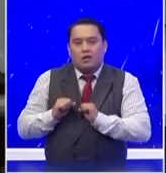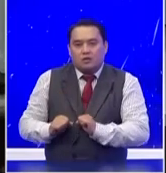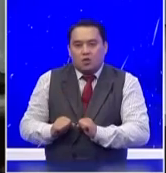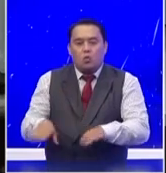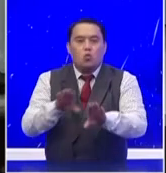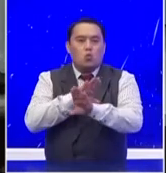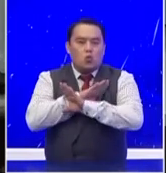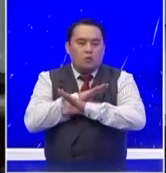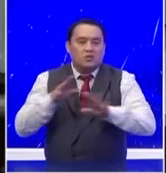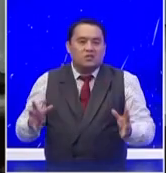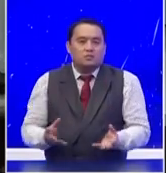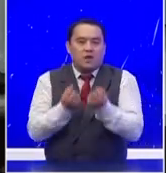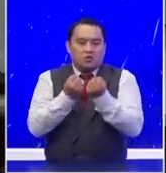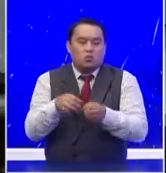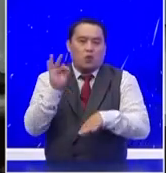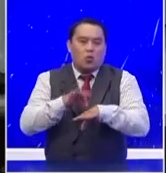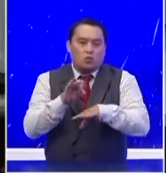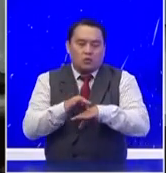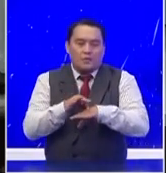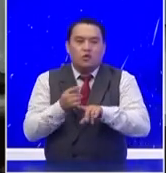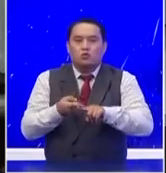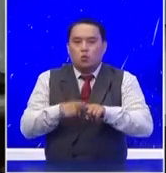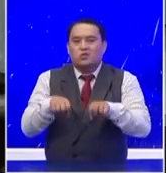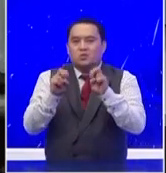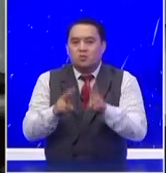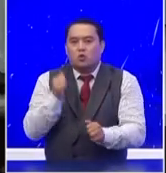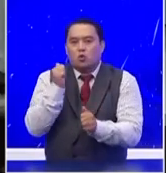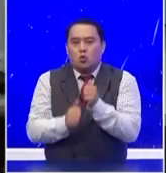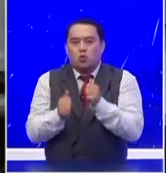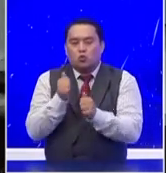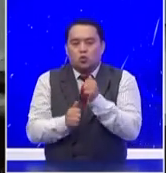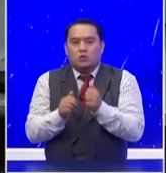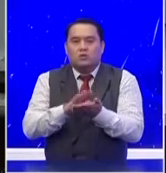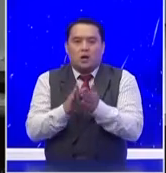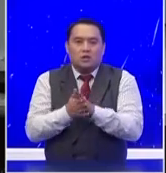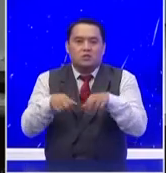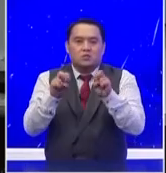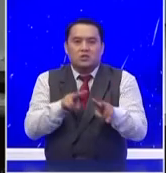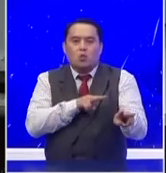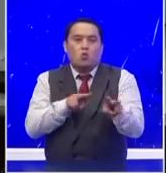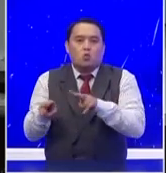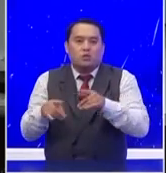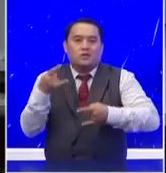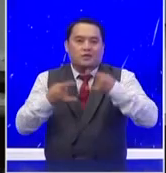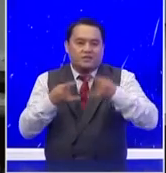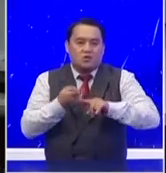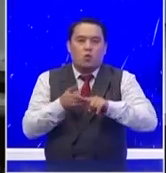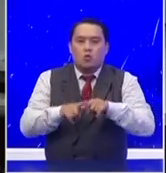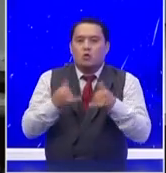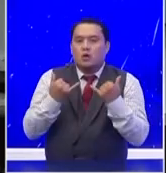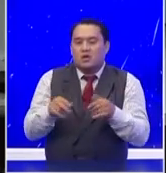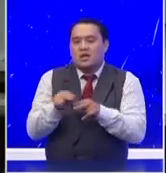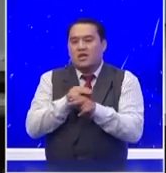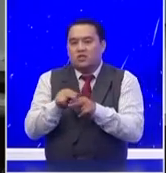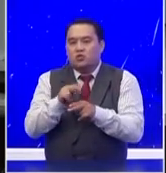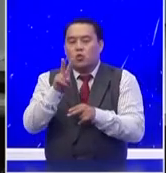бермеу, ауыр науқастарды аман алып қалу. Сол үшін мұнда мамандар күнделікті науқастардың жағдайын арнайы мониторинг жасап отырады. Қазіргі таңда ем алып